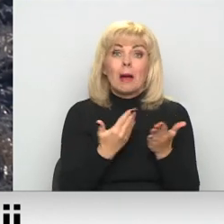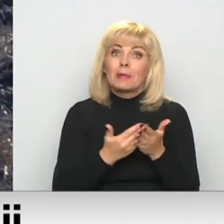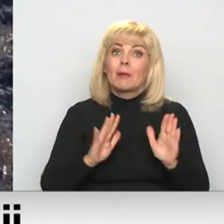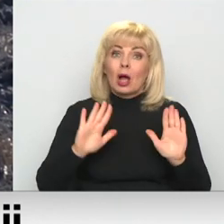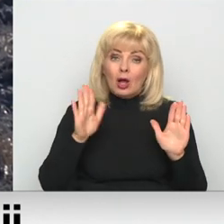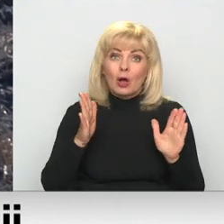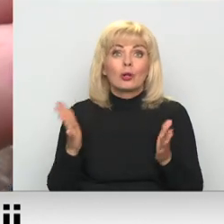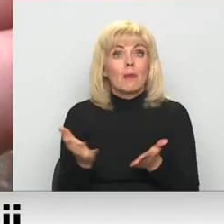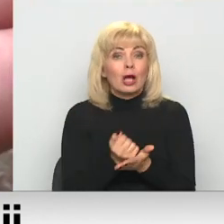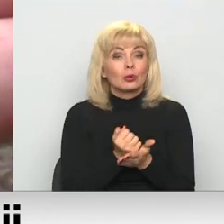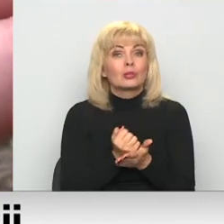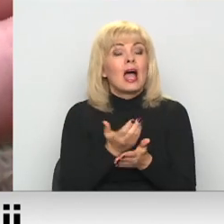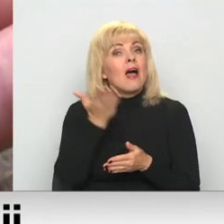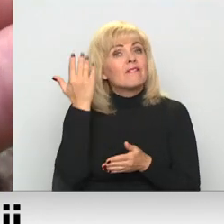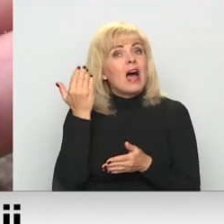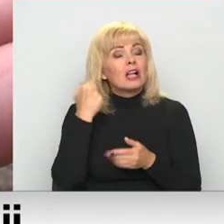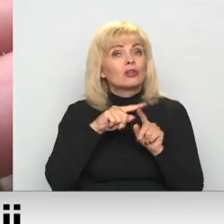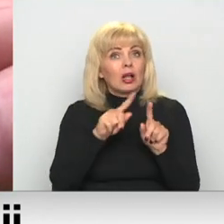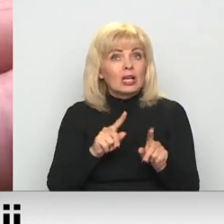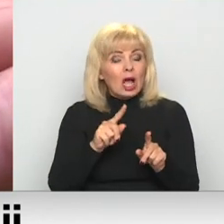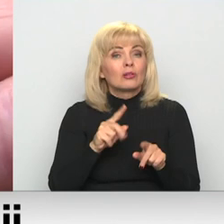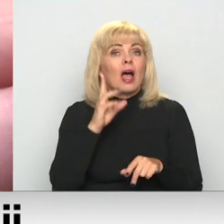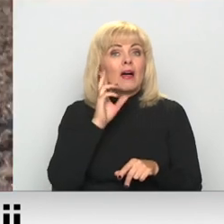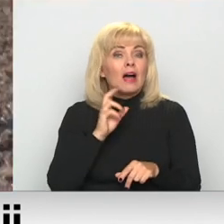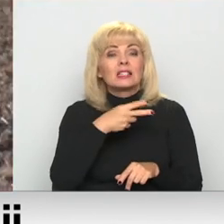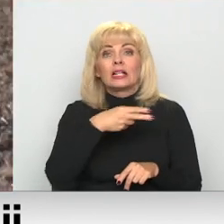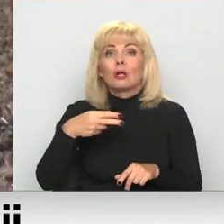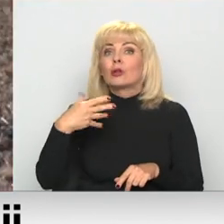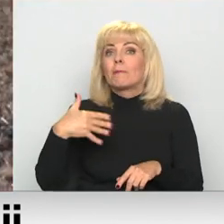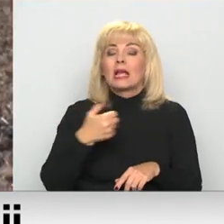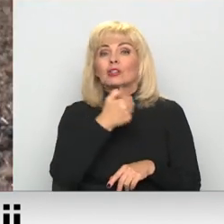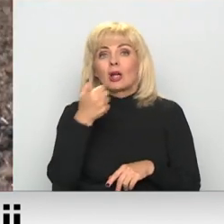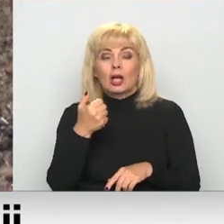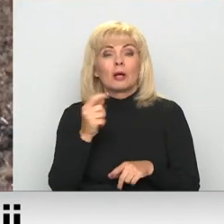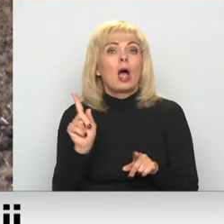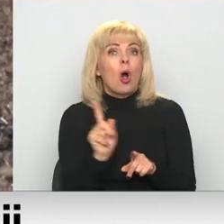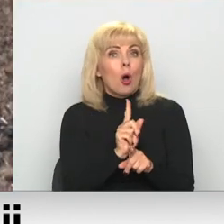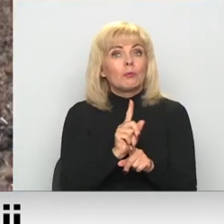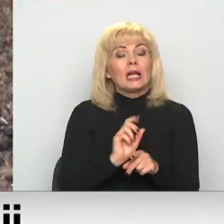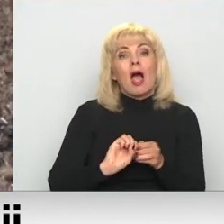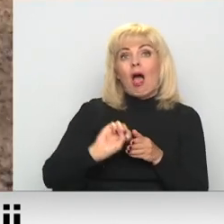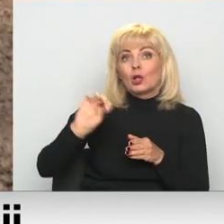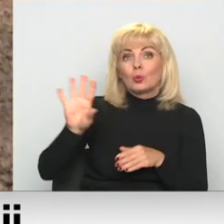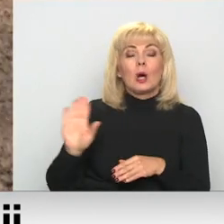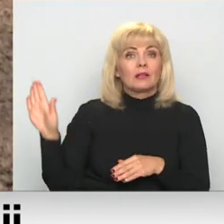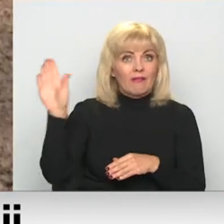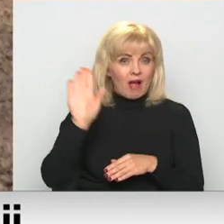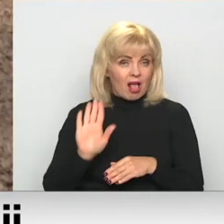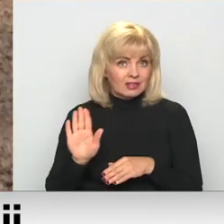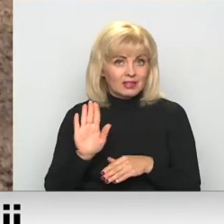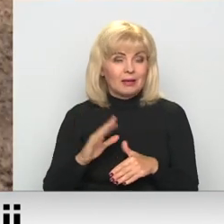tiks atrastas senlietas, kas ir vecākas par 250 gadiem, tās obligāti būs nodotas valstī.